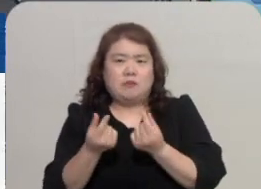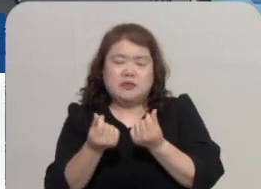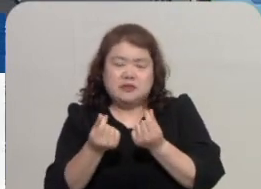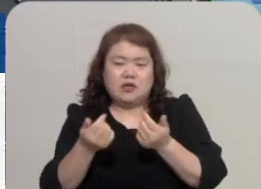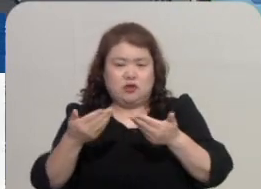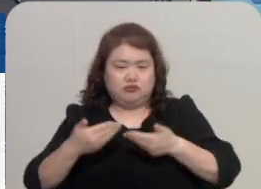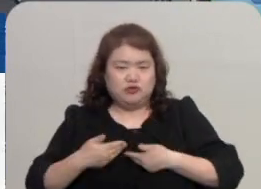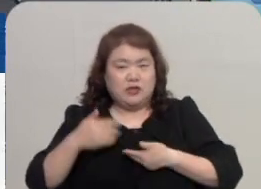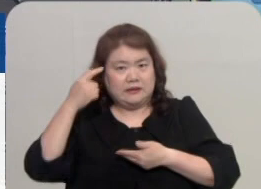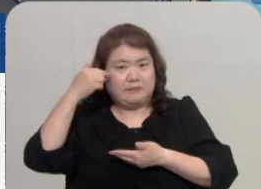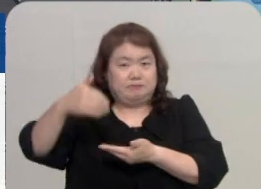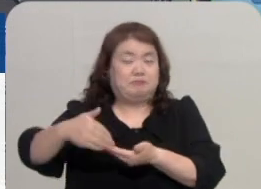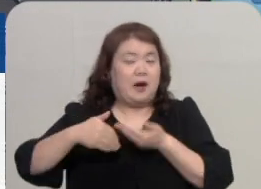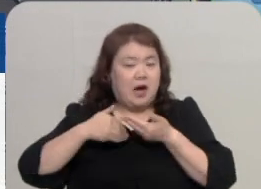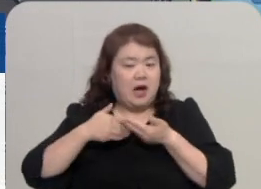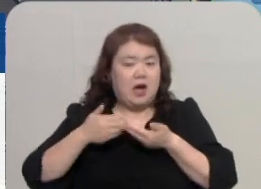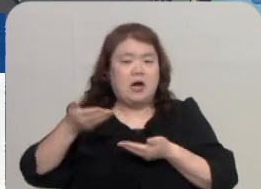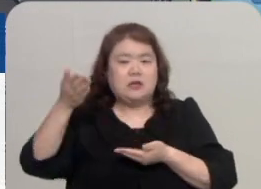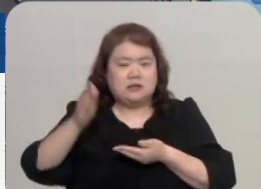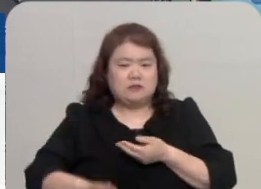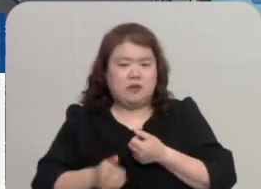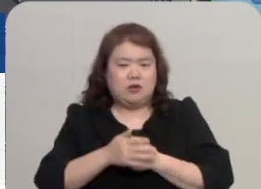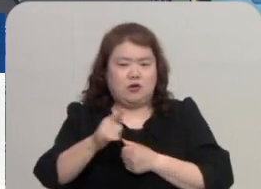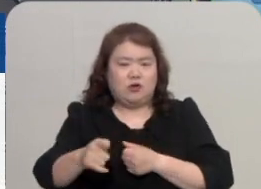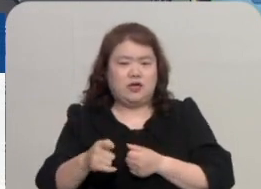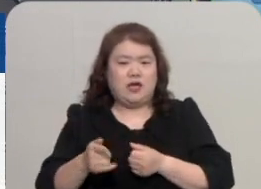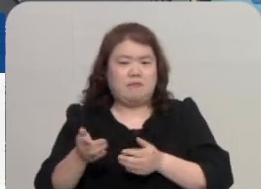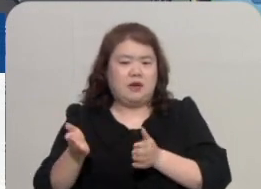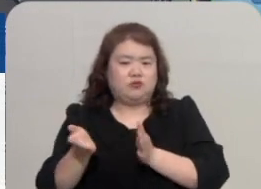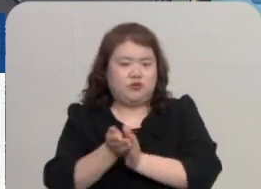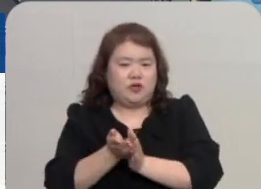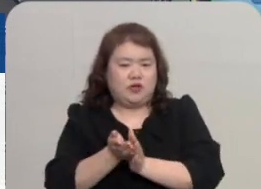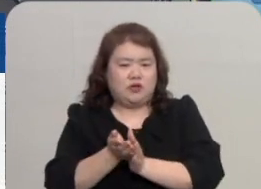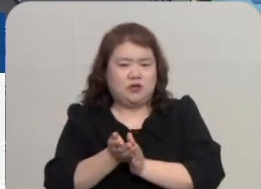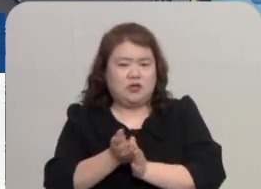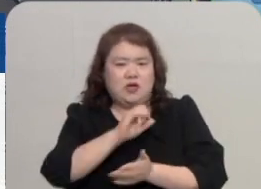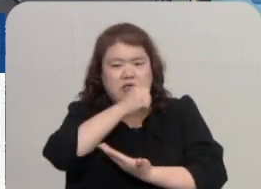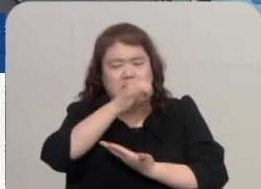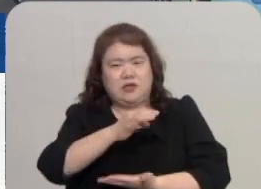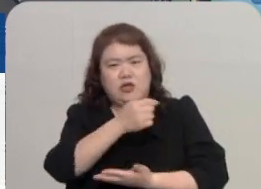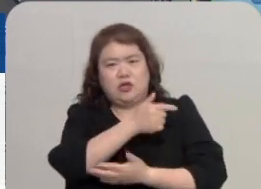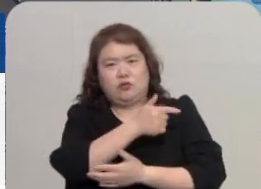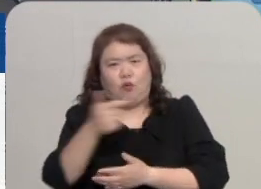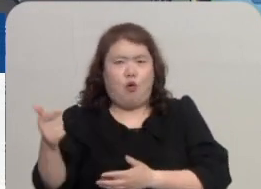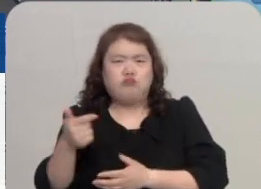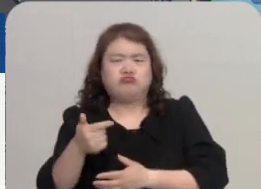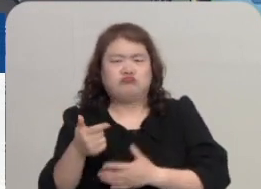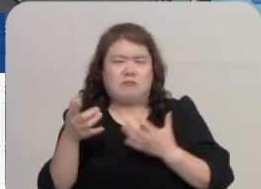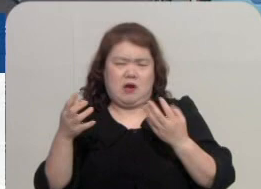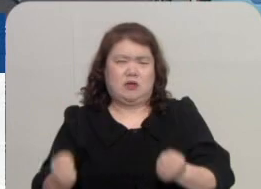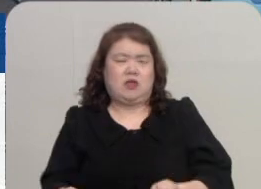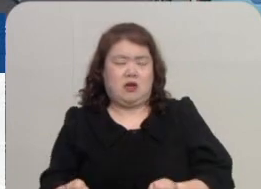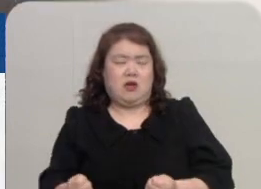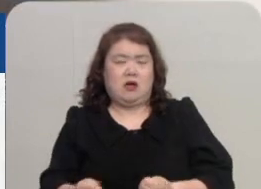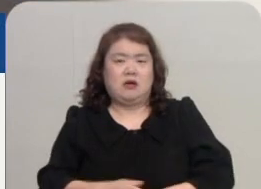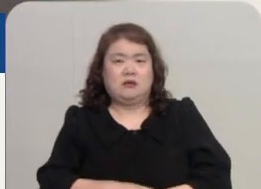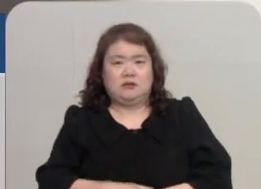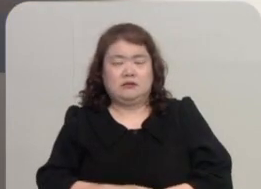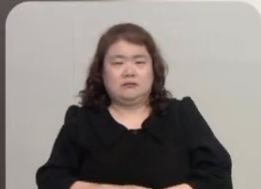의견은 있으셨지만 저희가 그래도 뭐 이제 지금 거기에 맞춰서 하기에는 예산이 너무